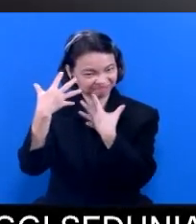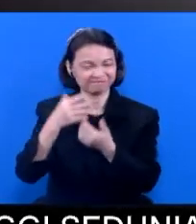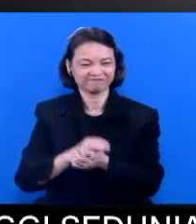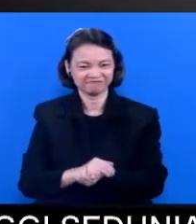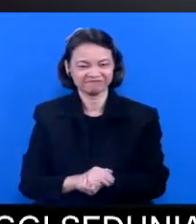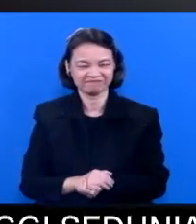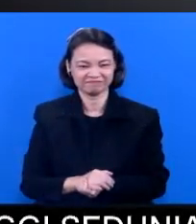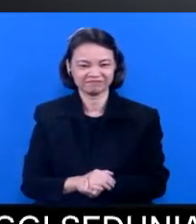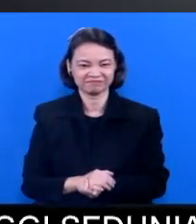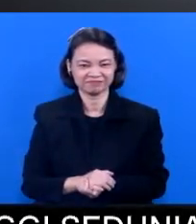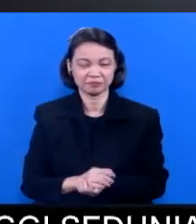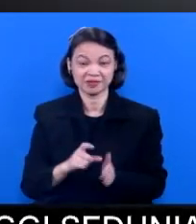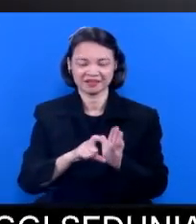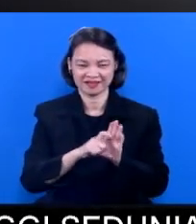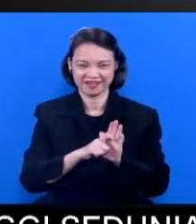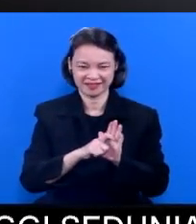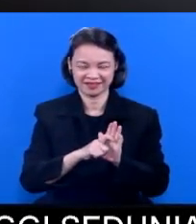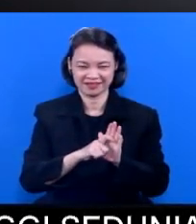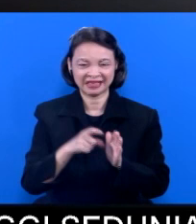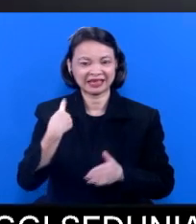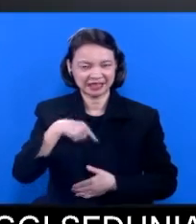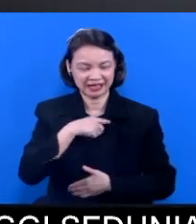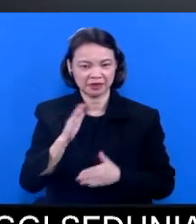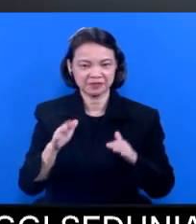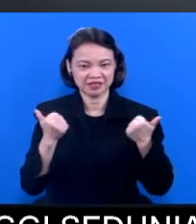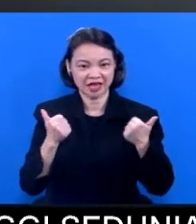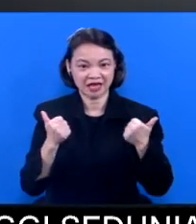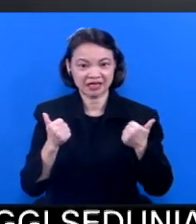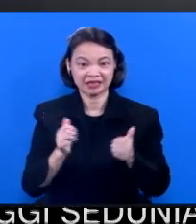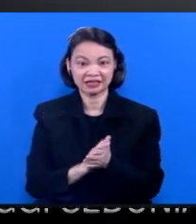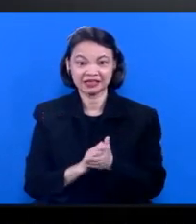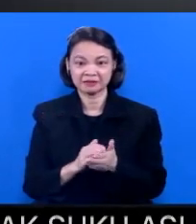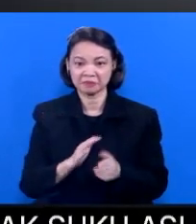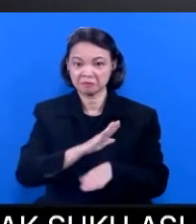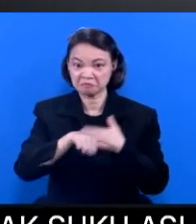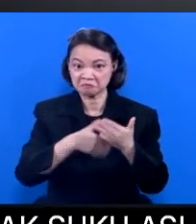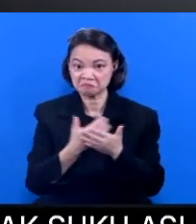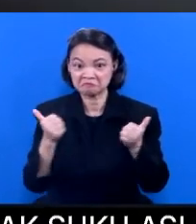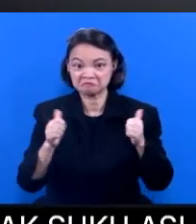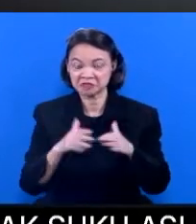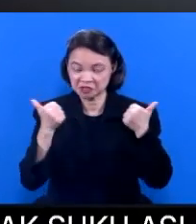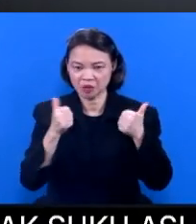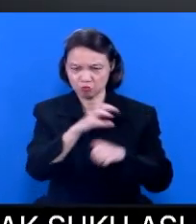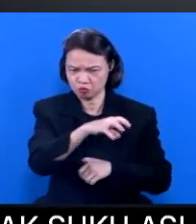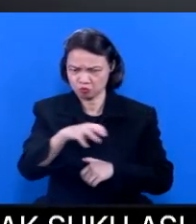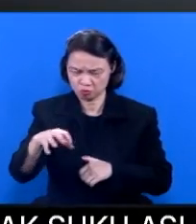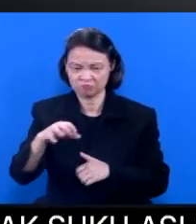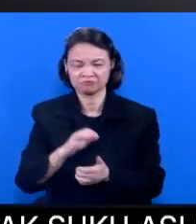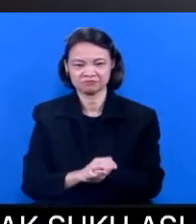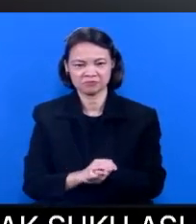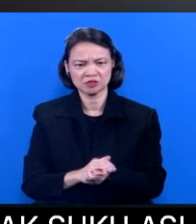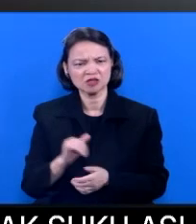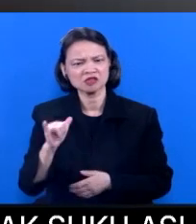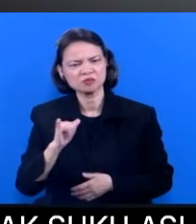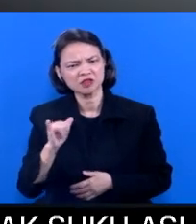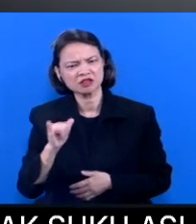ini itu misalkan ya. Sehingga kita bisa prepare gitu. Kalau sekarang ini kan seolah-olah Mbak ya, seolah-olah itu